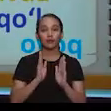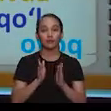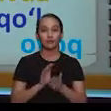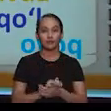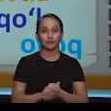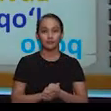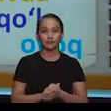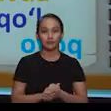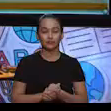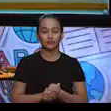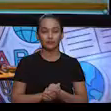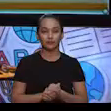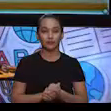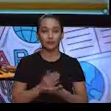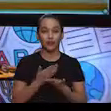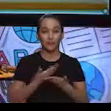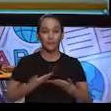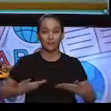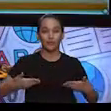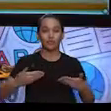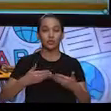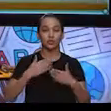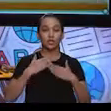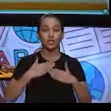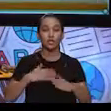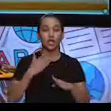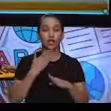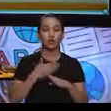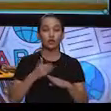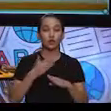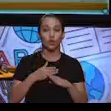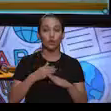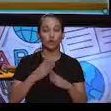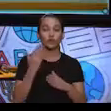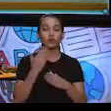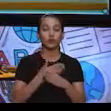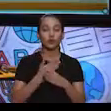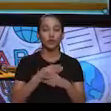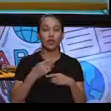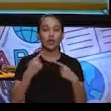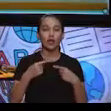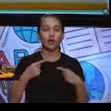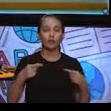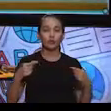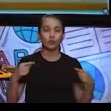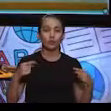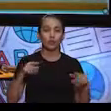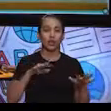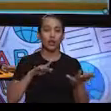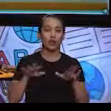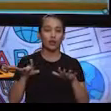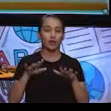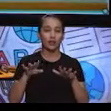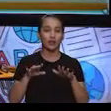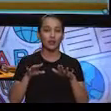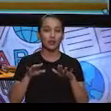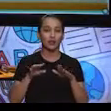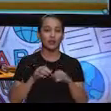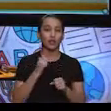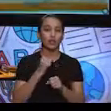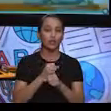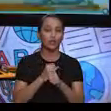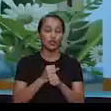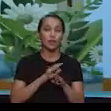oyoqdan iborat. Biz mana shu tana a'zolarimiz orqali turli xil harakatlarni va ishlarni